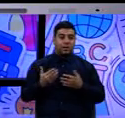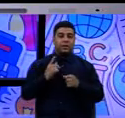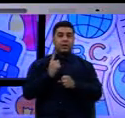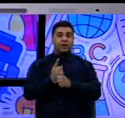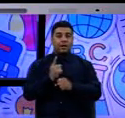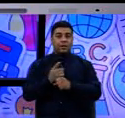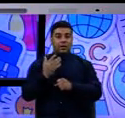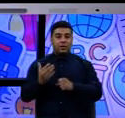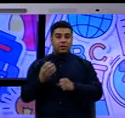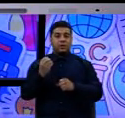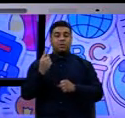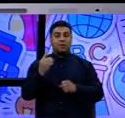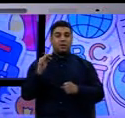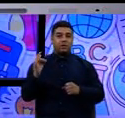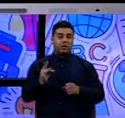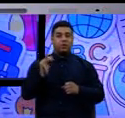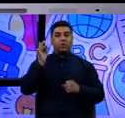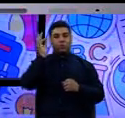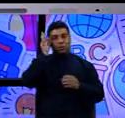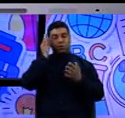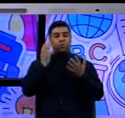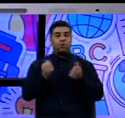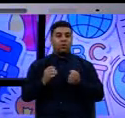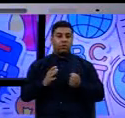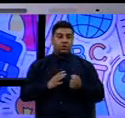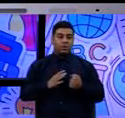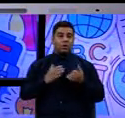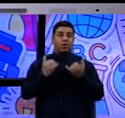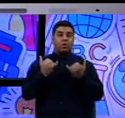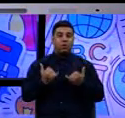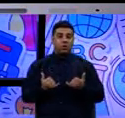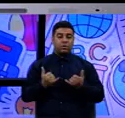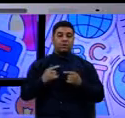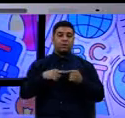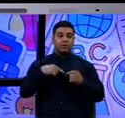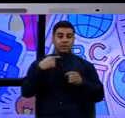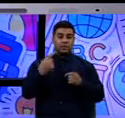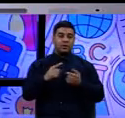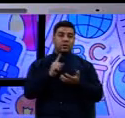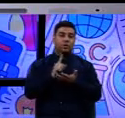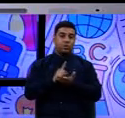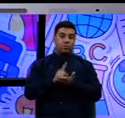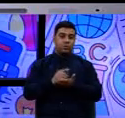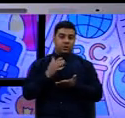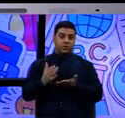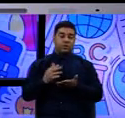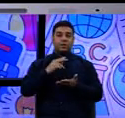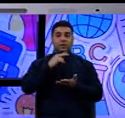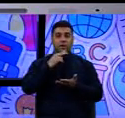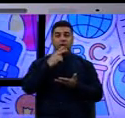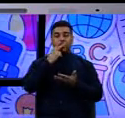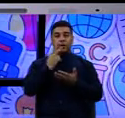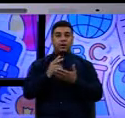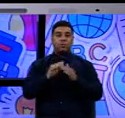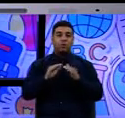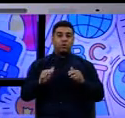harakatlarni taqiqlanishini yana bir bor yodimizga oldik. Ana endi navbatdagi topshiriq. Diqqat